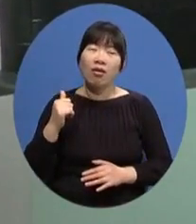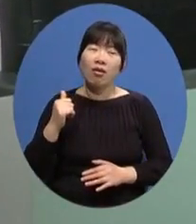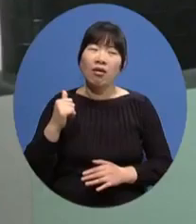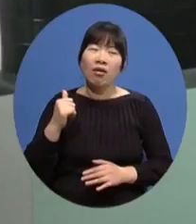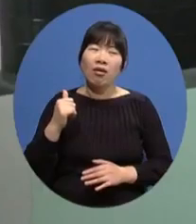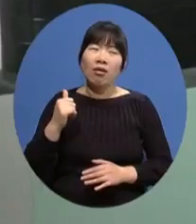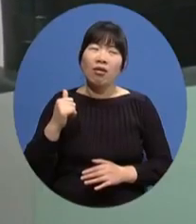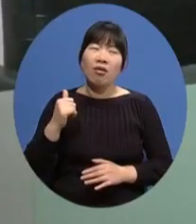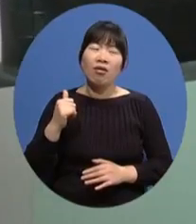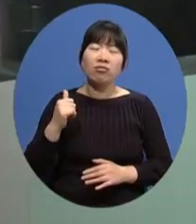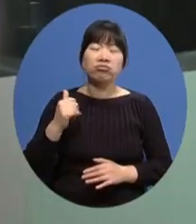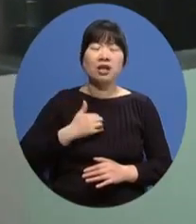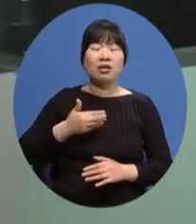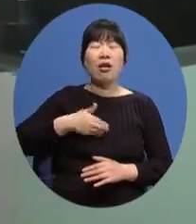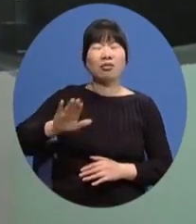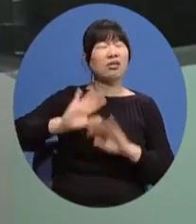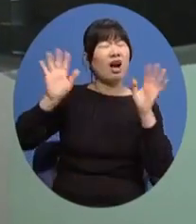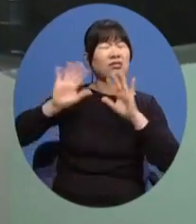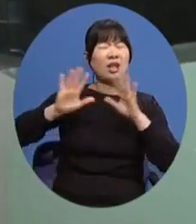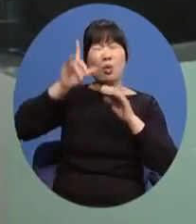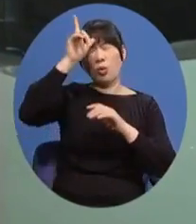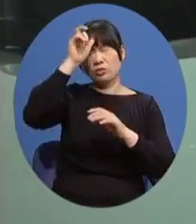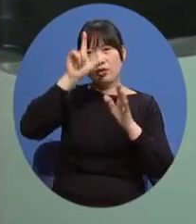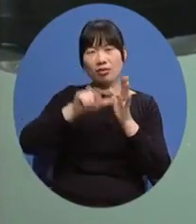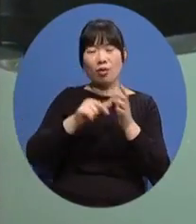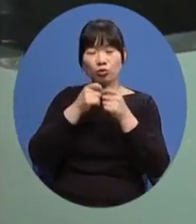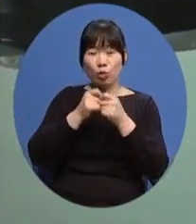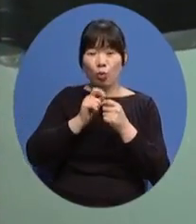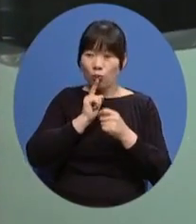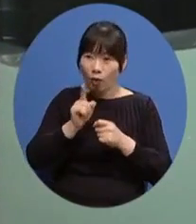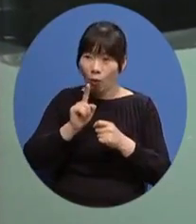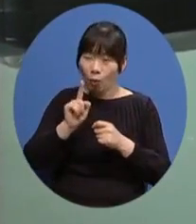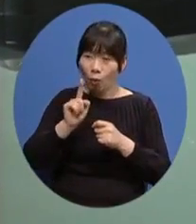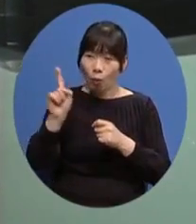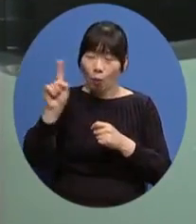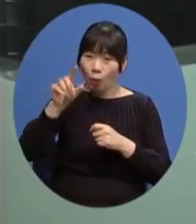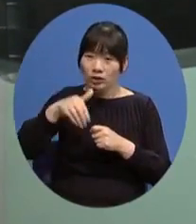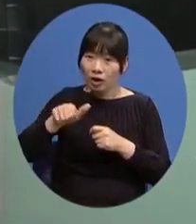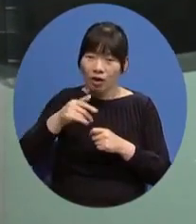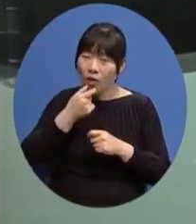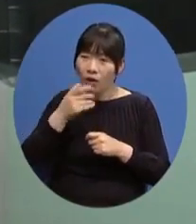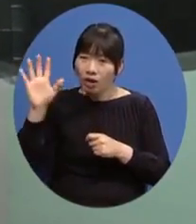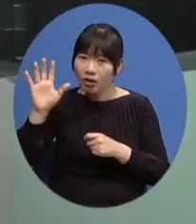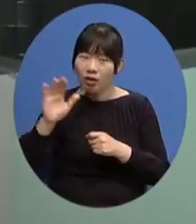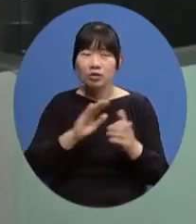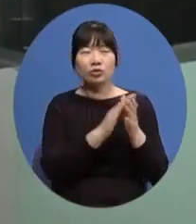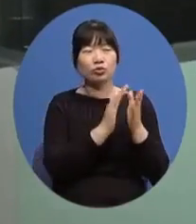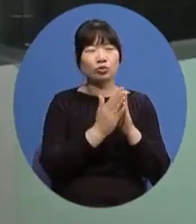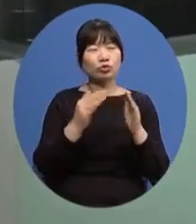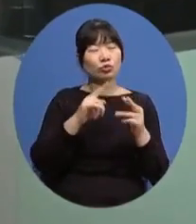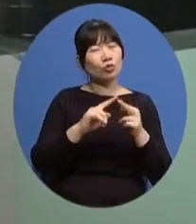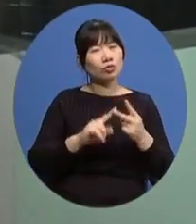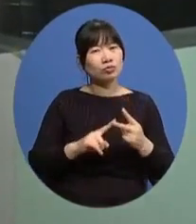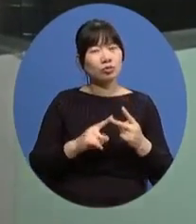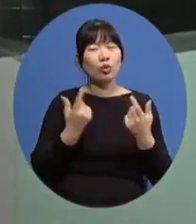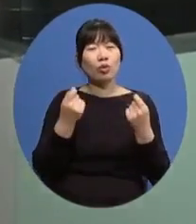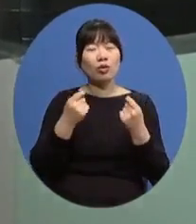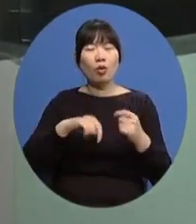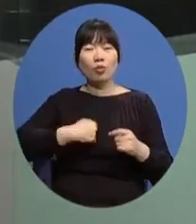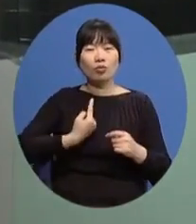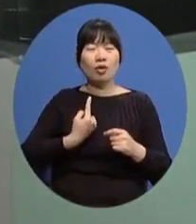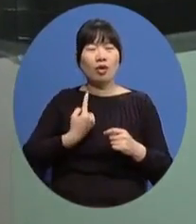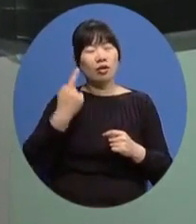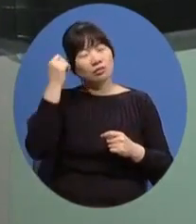안 가려고 할 때. 자세히 말해줘. 어디를 안 가려고 할 때? 유치원이나 그런데